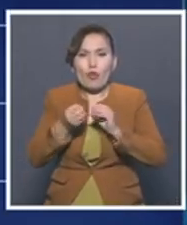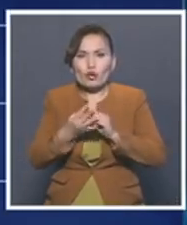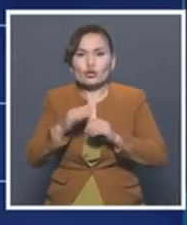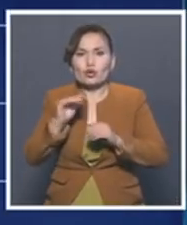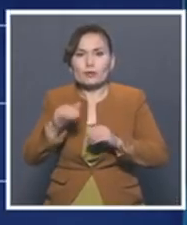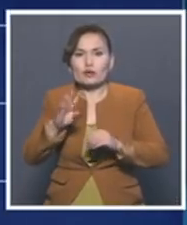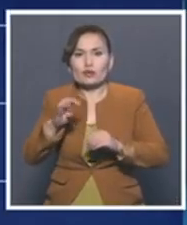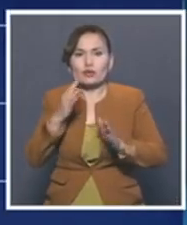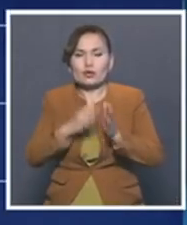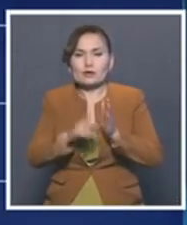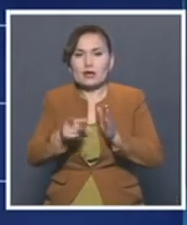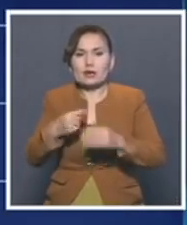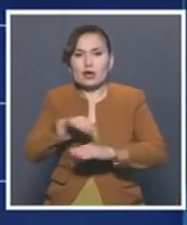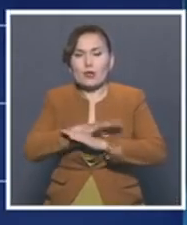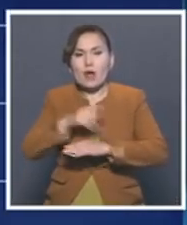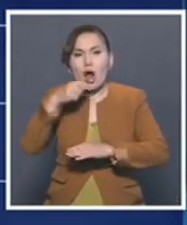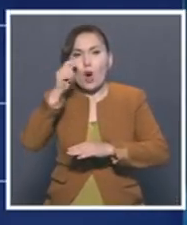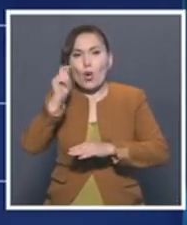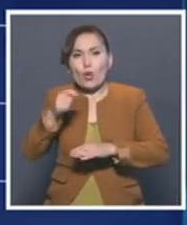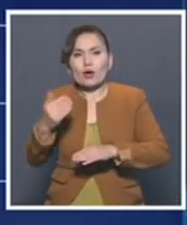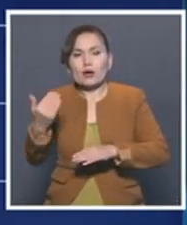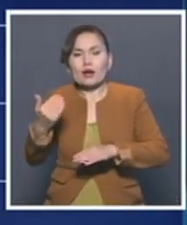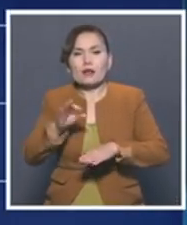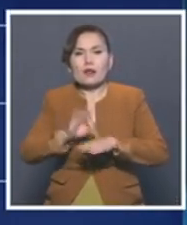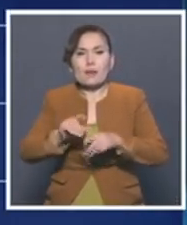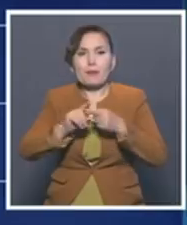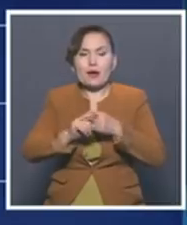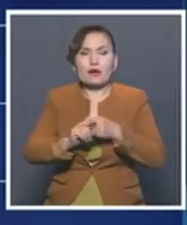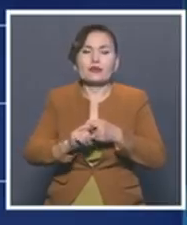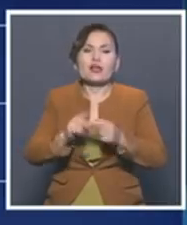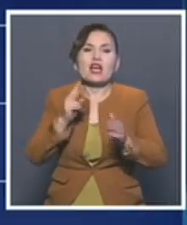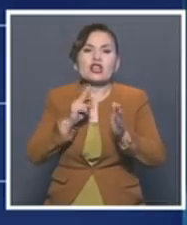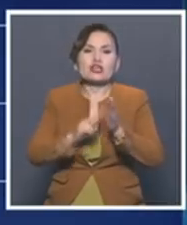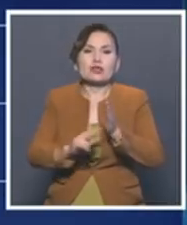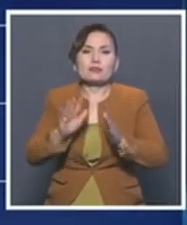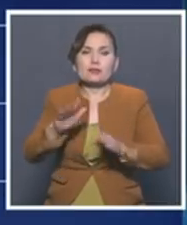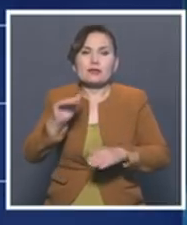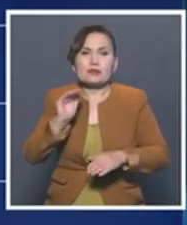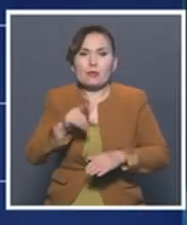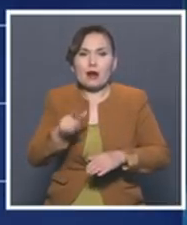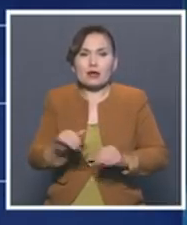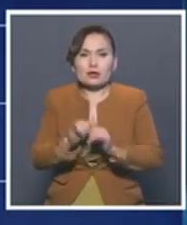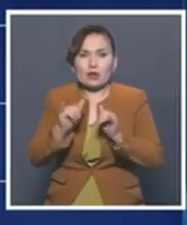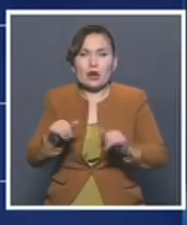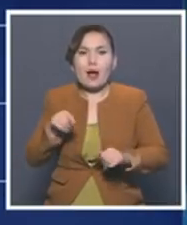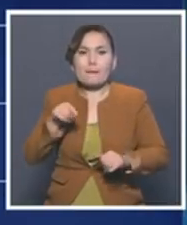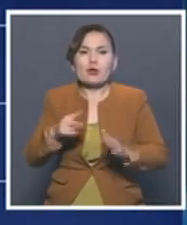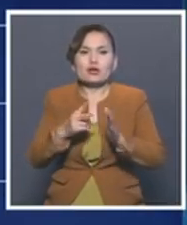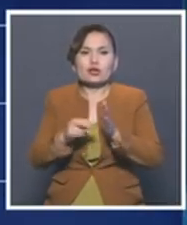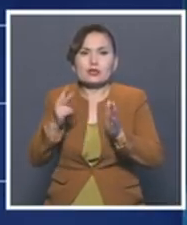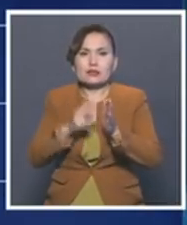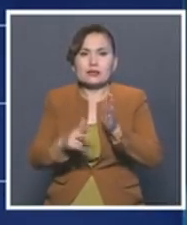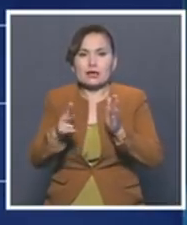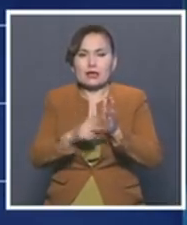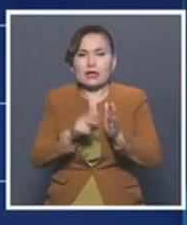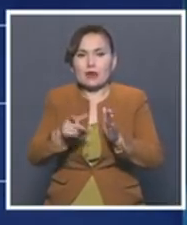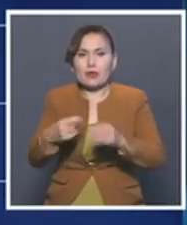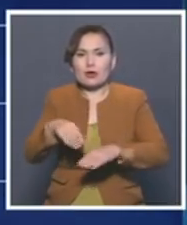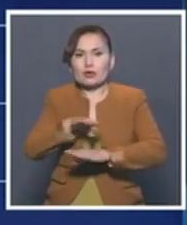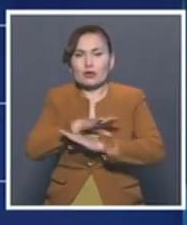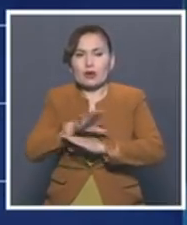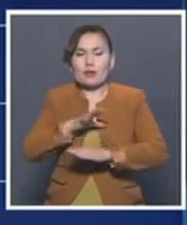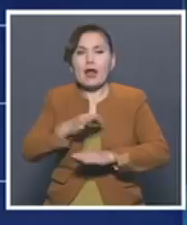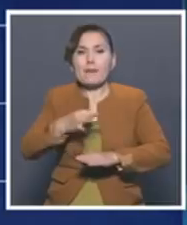адам қайтыс болған. Украинада қауіпті вирусқа шалдыққандар 75,5 мыңға жақындады. 1788 адам Одниге